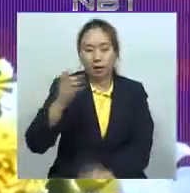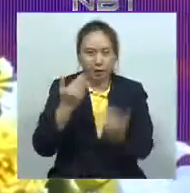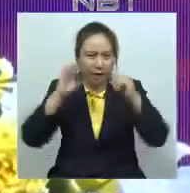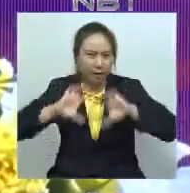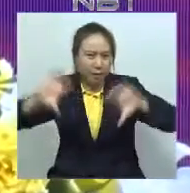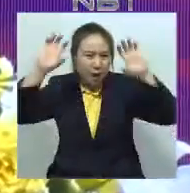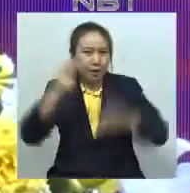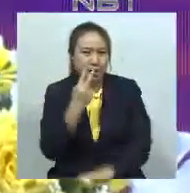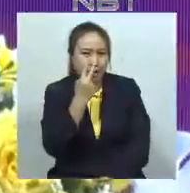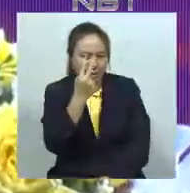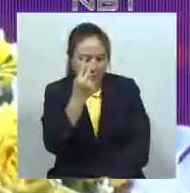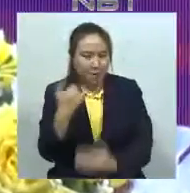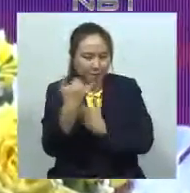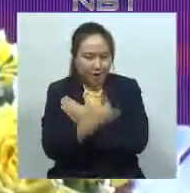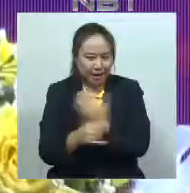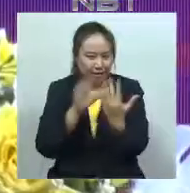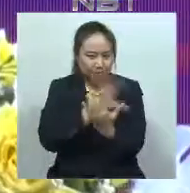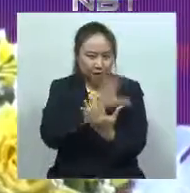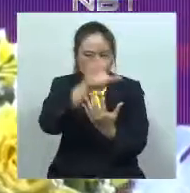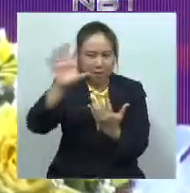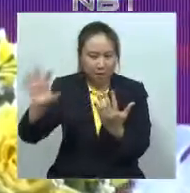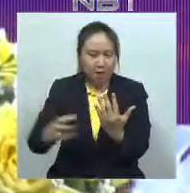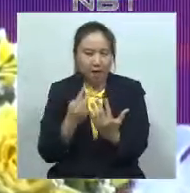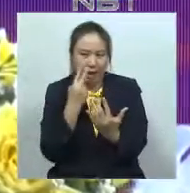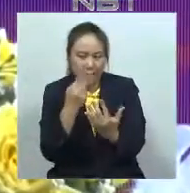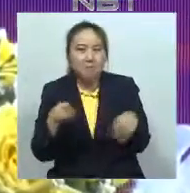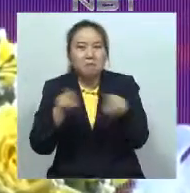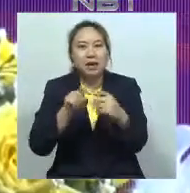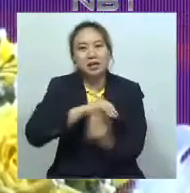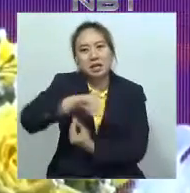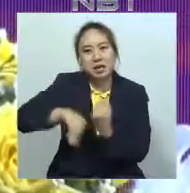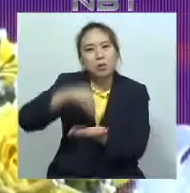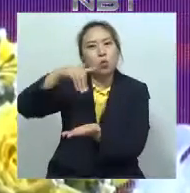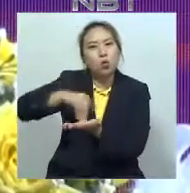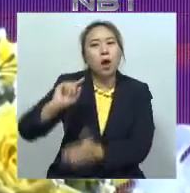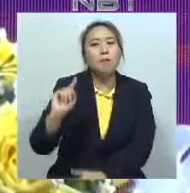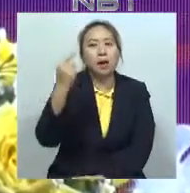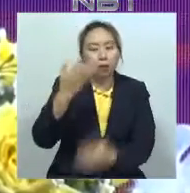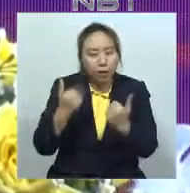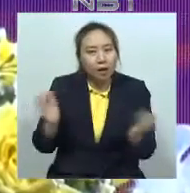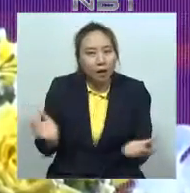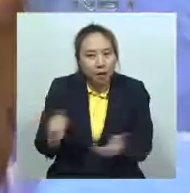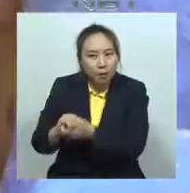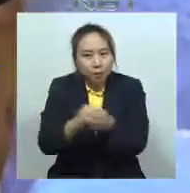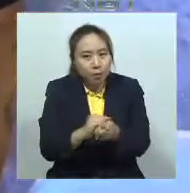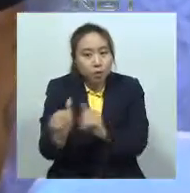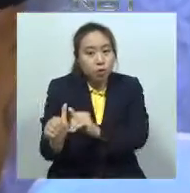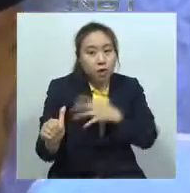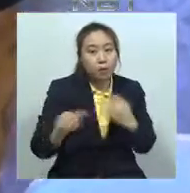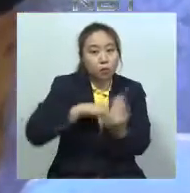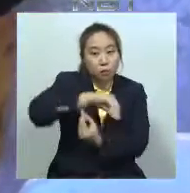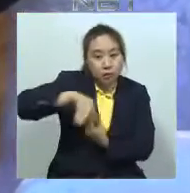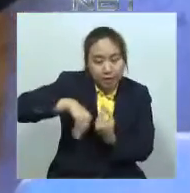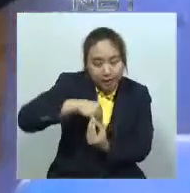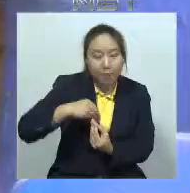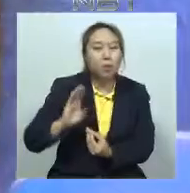ล็งเห็นถึงศักยภาพของภูมิภาคในการเป็นศูนย์กลางเศรษฐกิจใหม่ซึ่งการผลักดันการสร้างเครือข่ายผู้นำทางธุรกิจผู้ประกอ